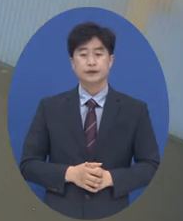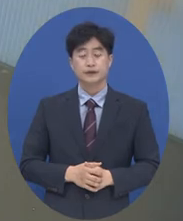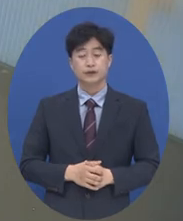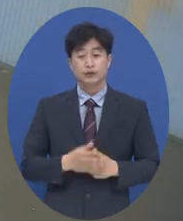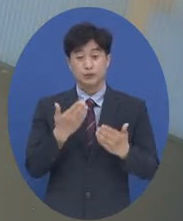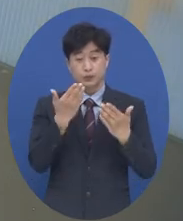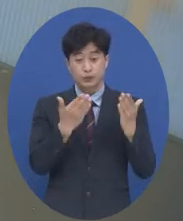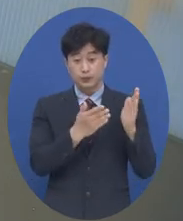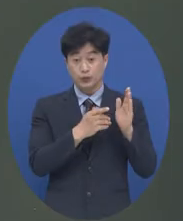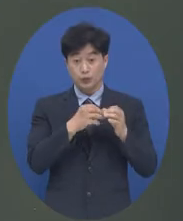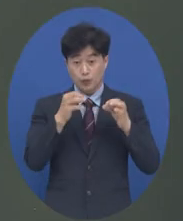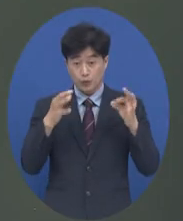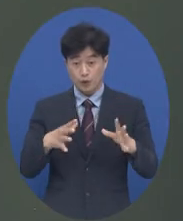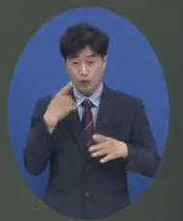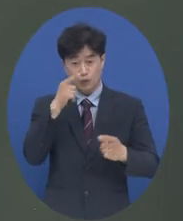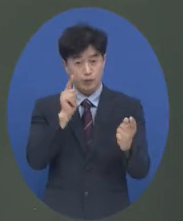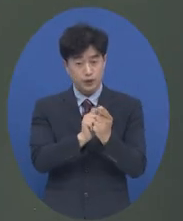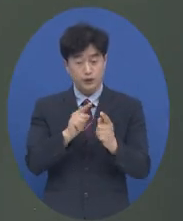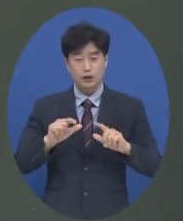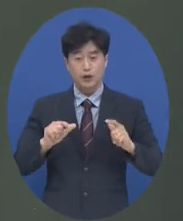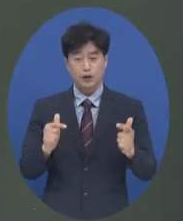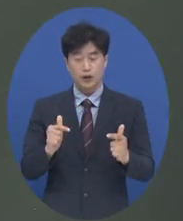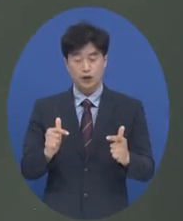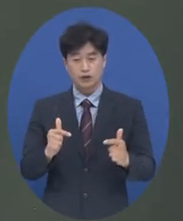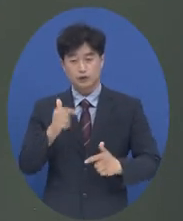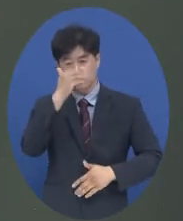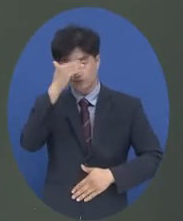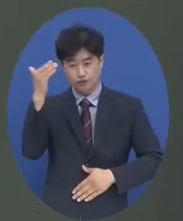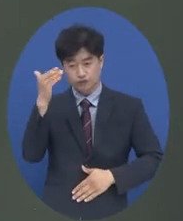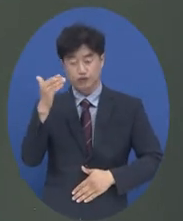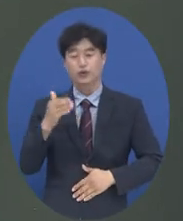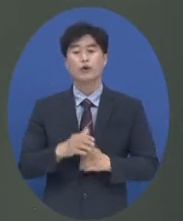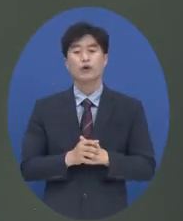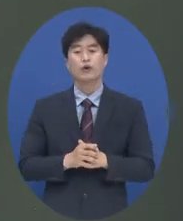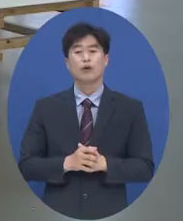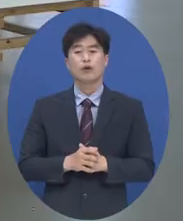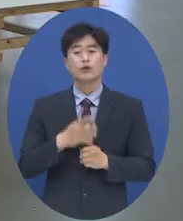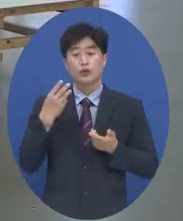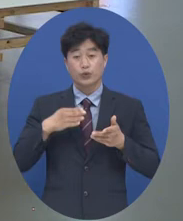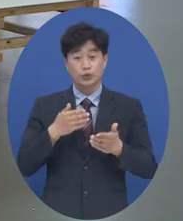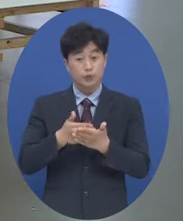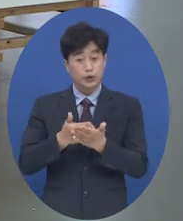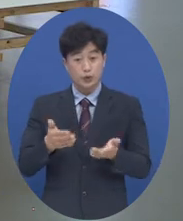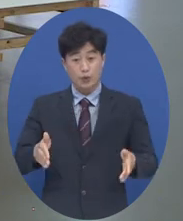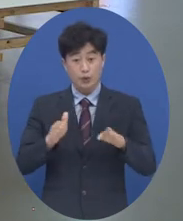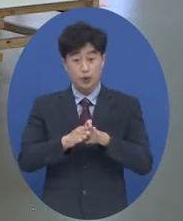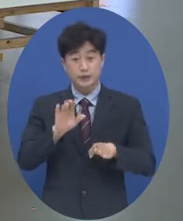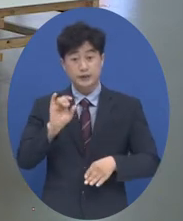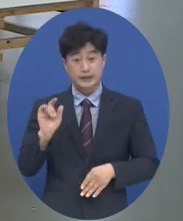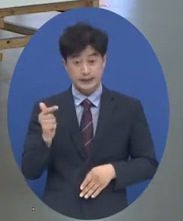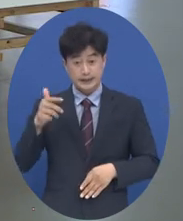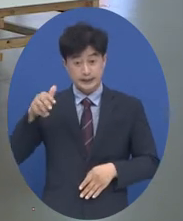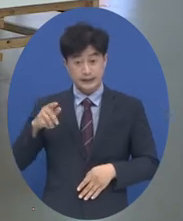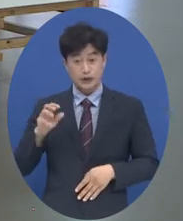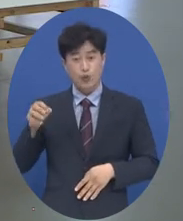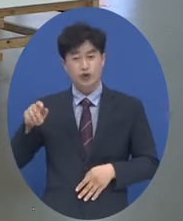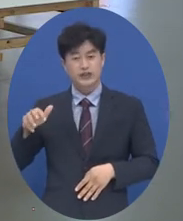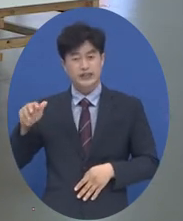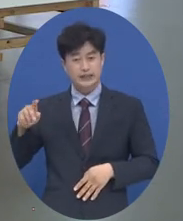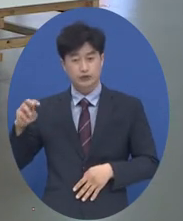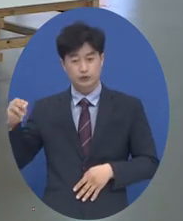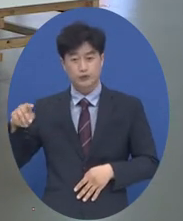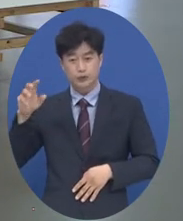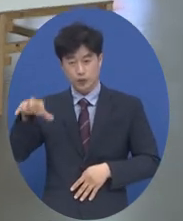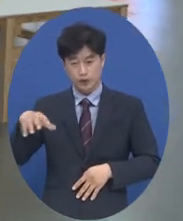전시기간 비대면 작품 감상이 가능한 온라인 감상 플랫폼 경기도 미술관 빈지 워칭룸에서 만날 수